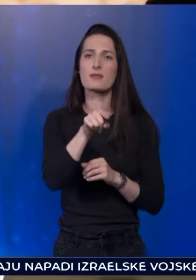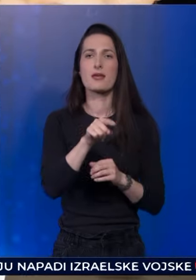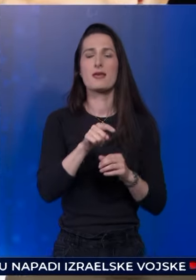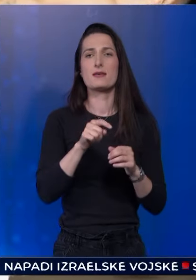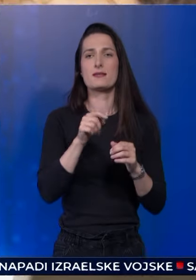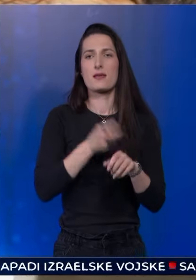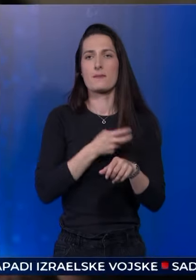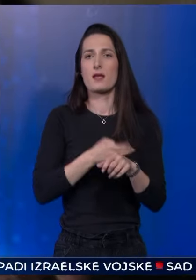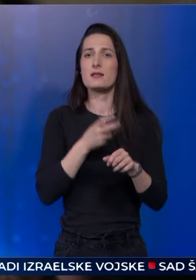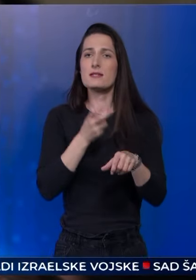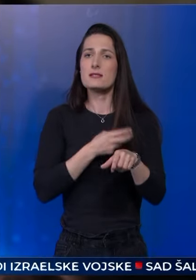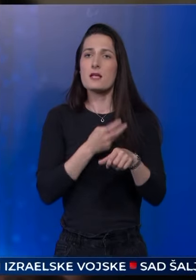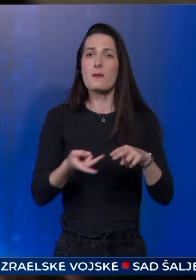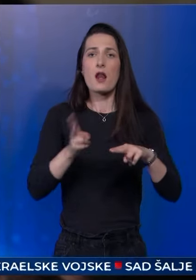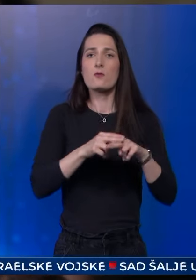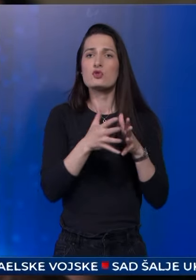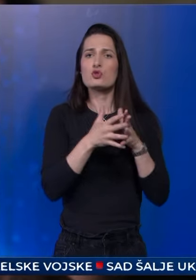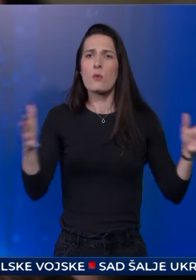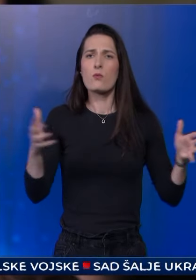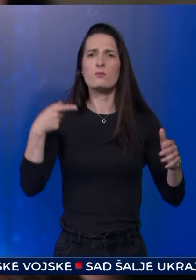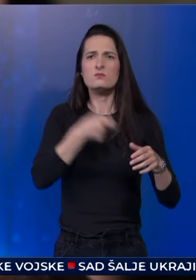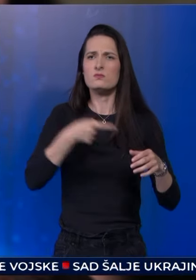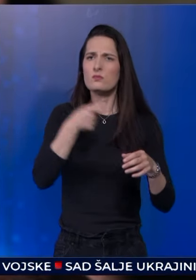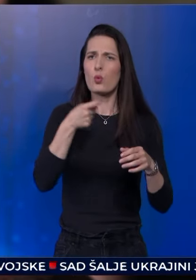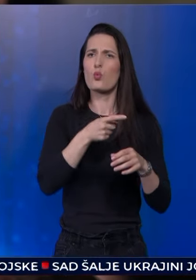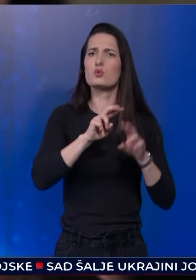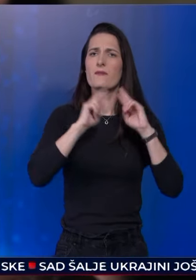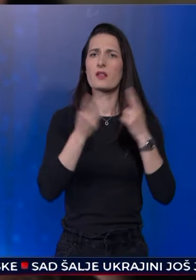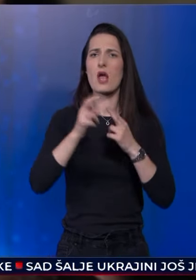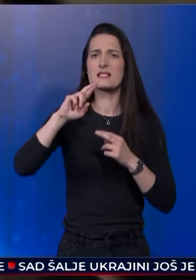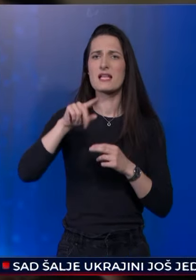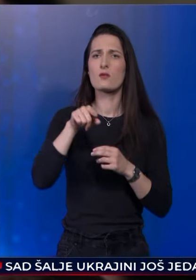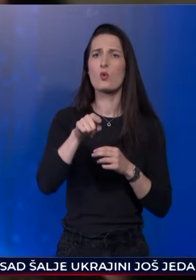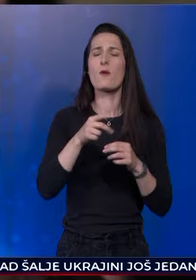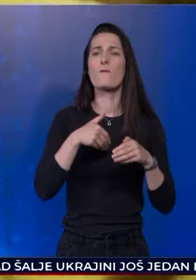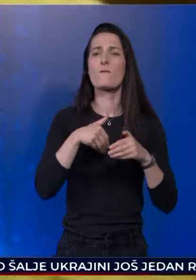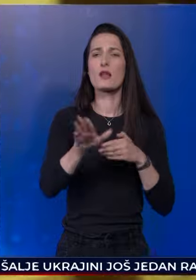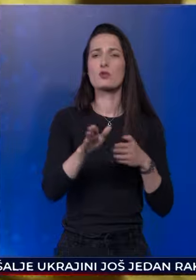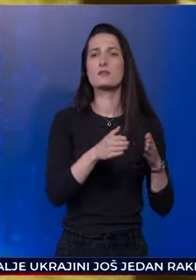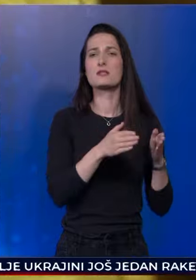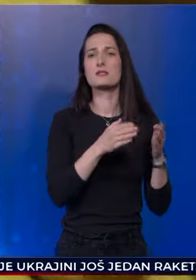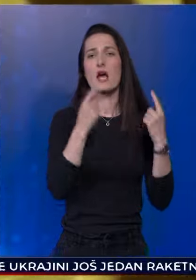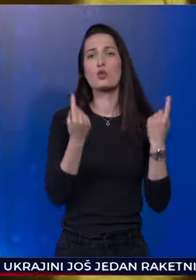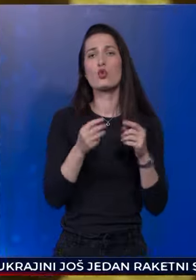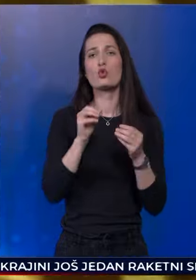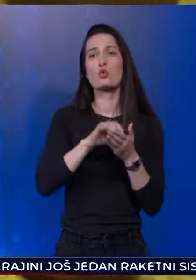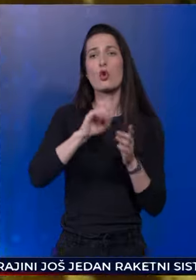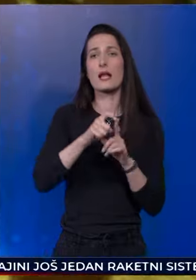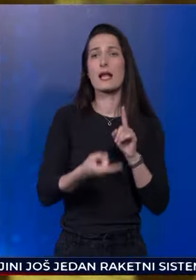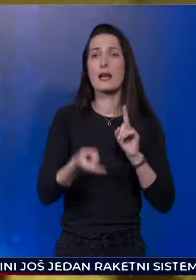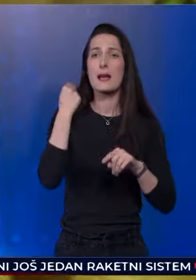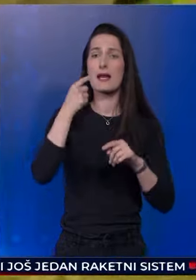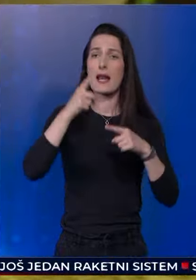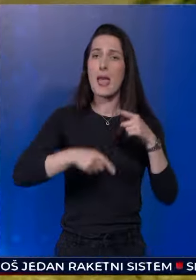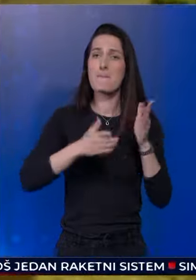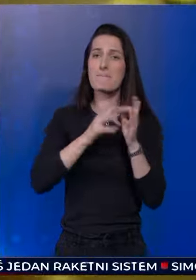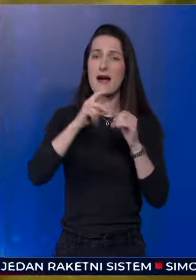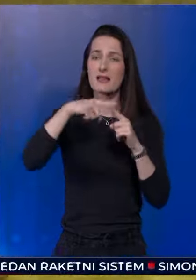zemlje. Zemlja sa najvećom stopom ubistava u svijetu, El Salvador, je u vanrednom stanju još od kraja